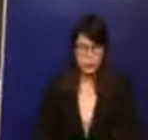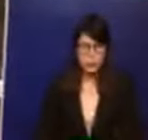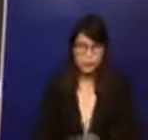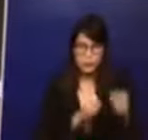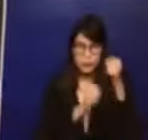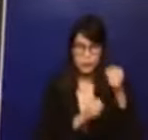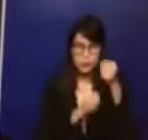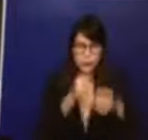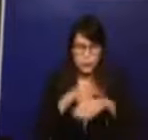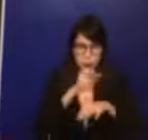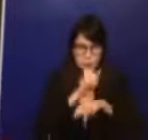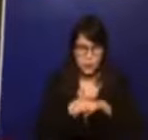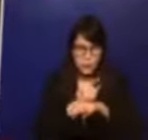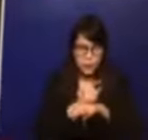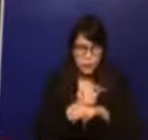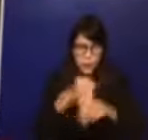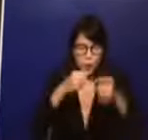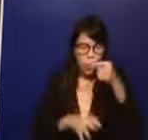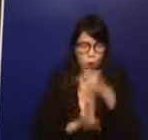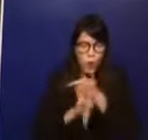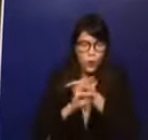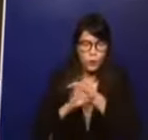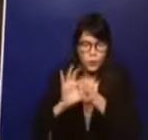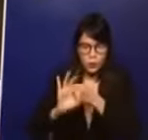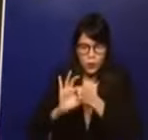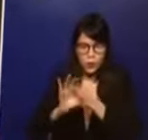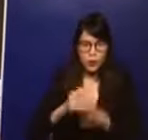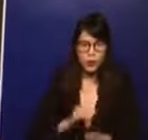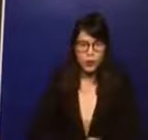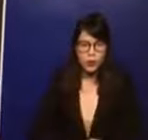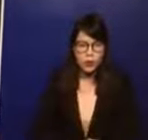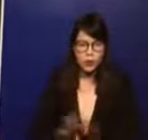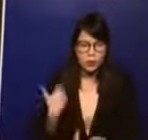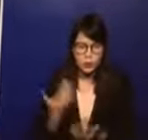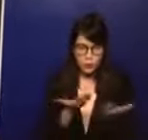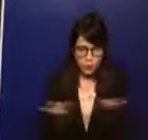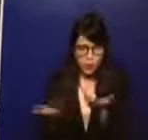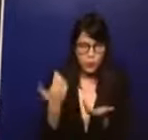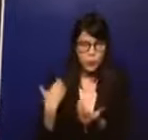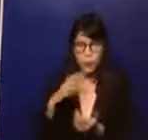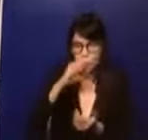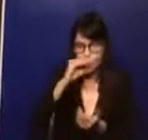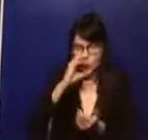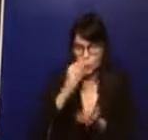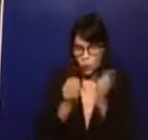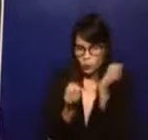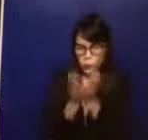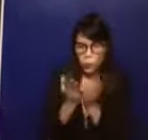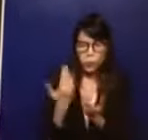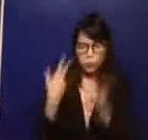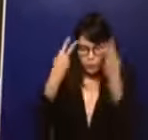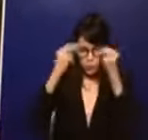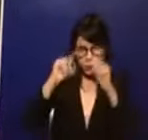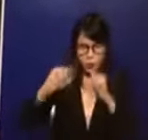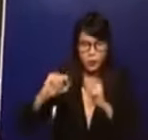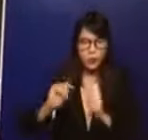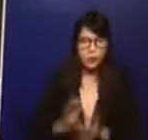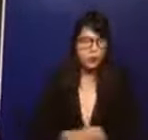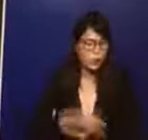านประธานนะคะในข้อ69ที่ปล่อยให้ผู้อภิปรายเนี่ยกล่าวเสียดสีนะคะแล้วก็ว